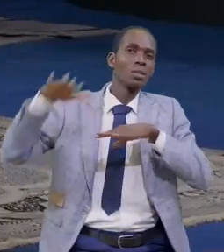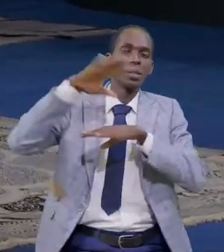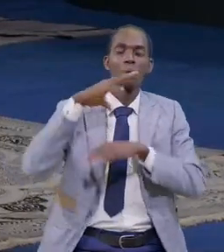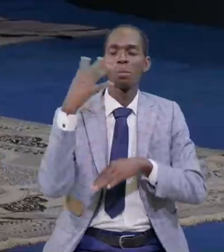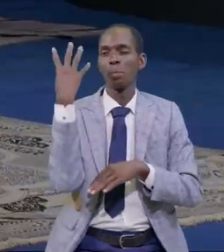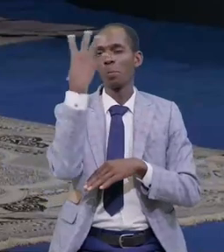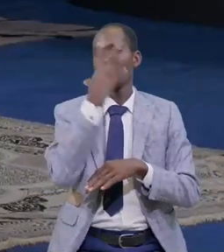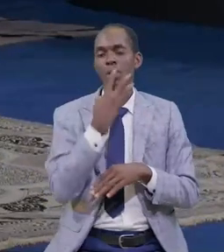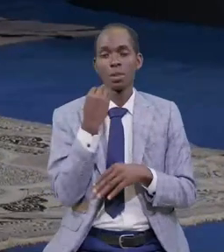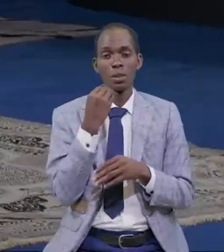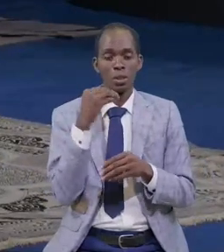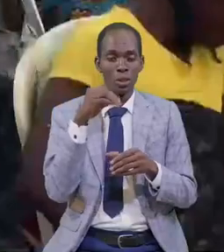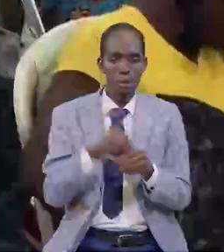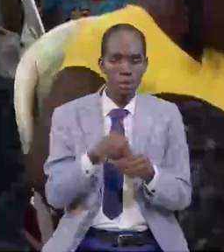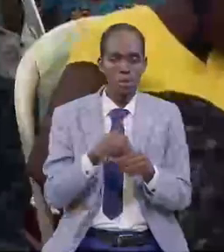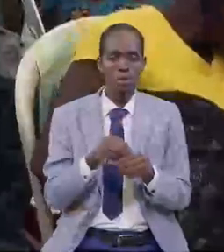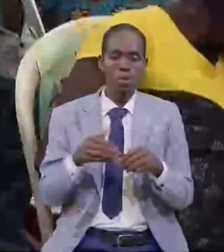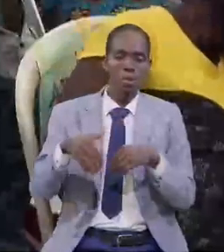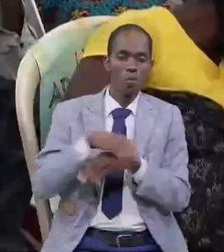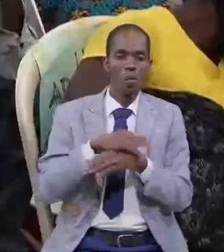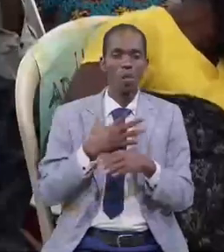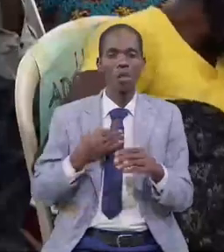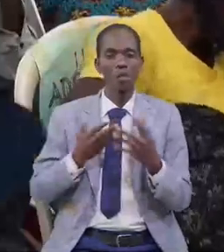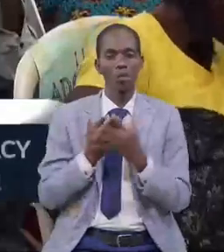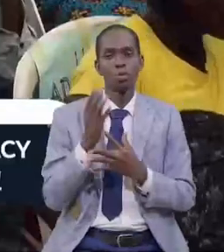votre VI nous allons voir